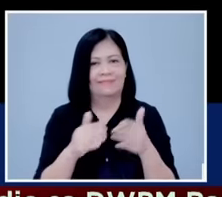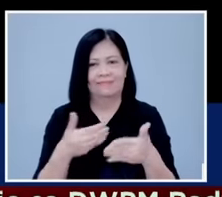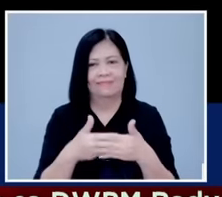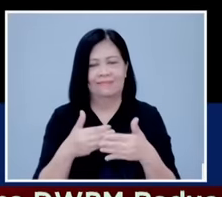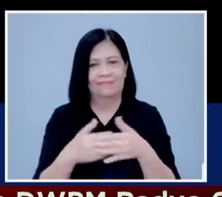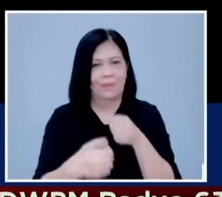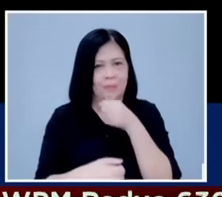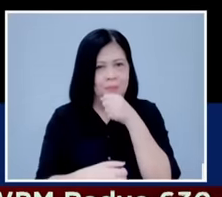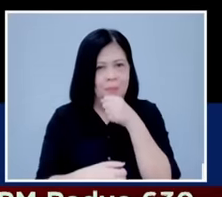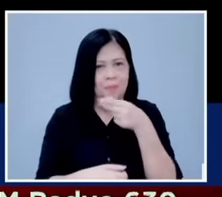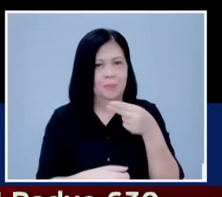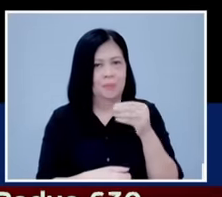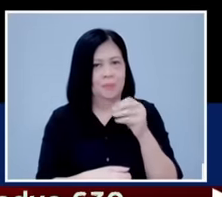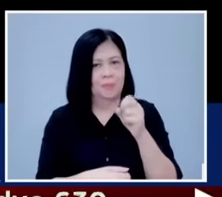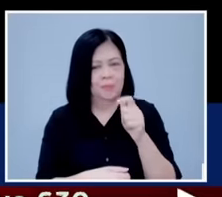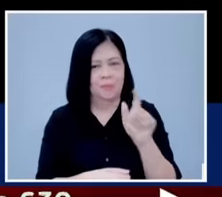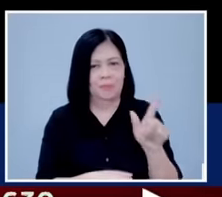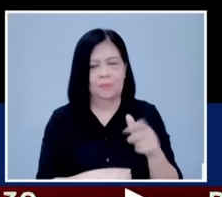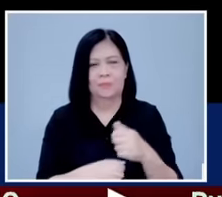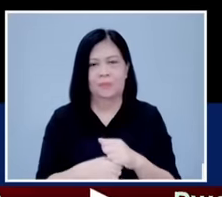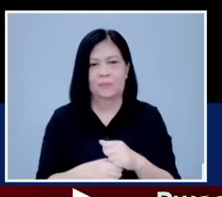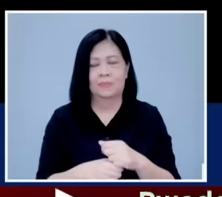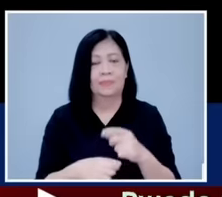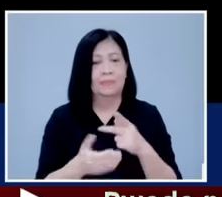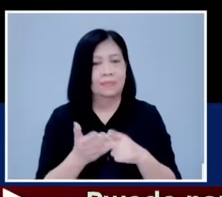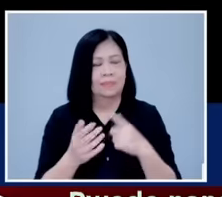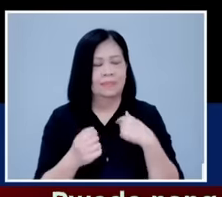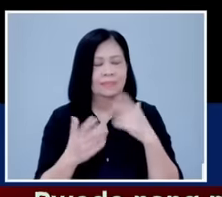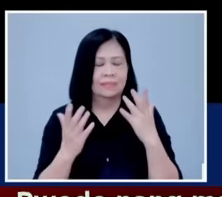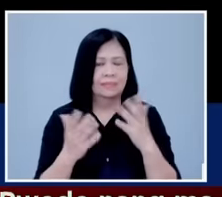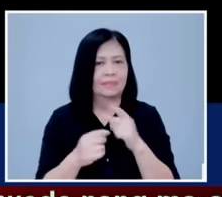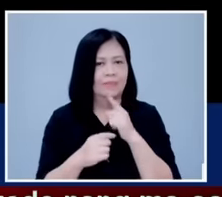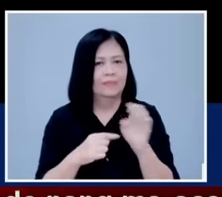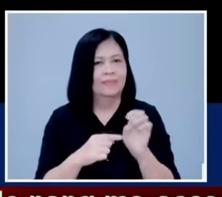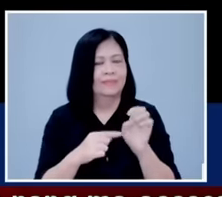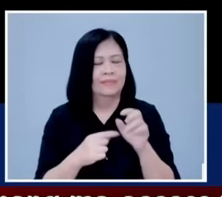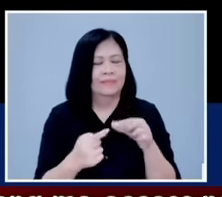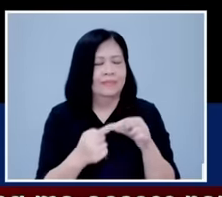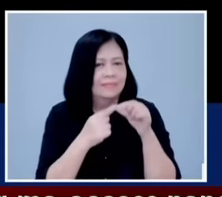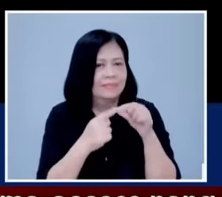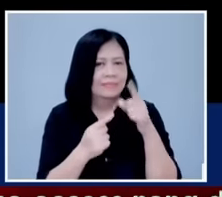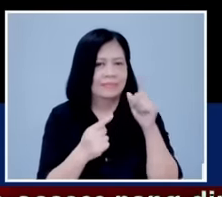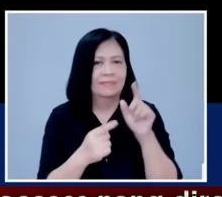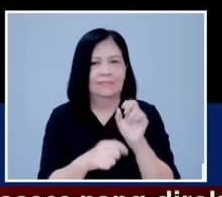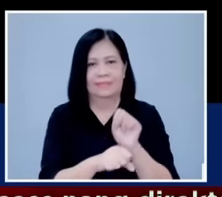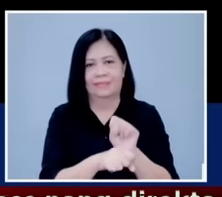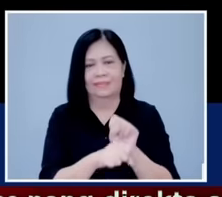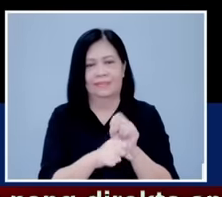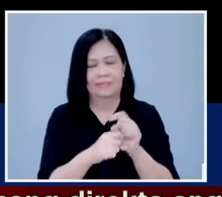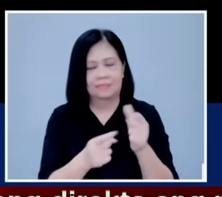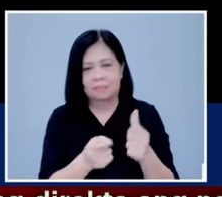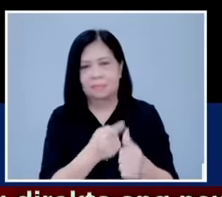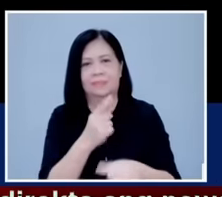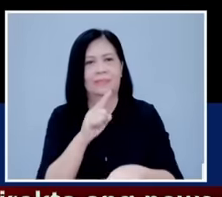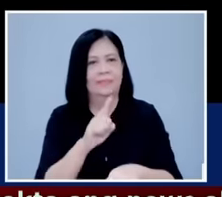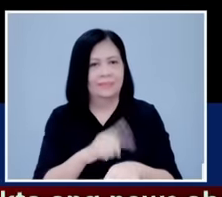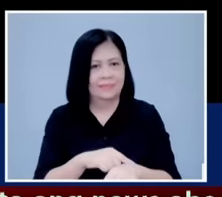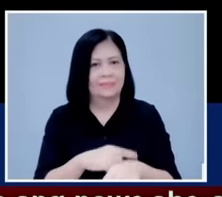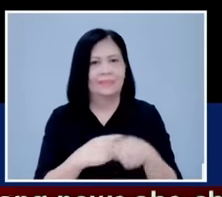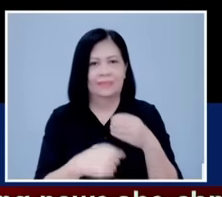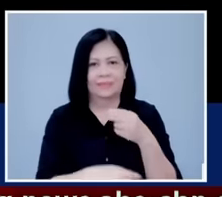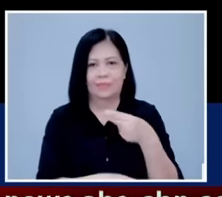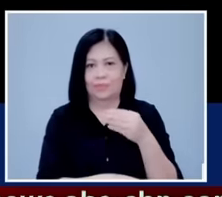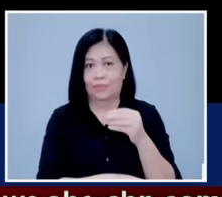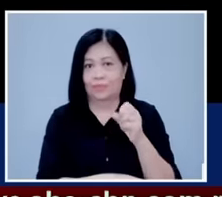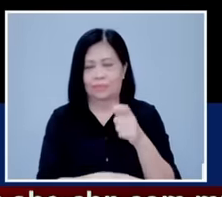hosting stint. Una nang sinabi ni Jokoy na itinuturing niya ang extra special sa kanyang karera, ang kauna-unahang pag-host sa